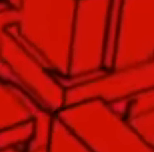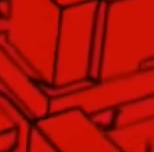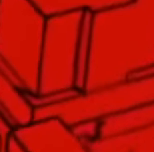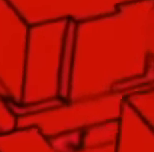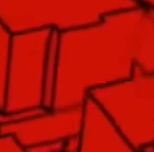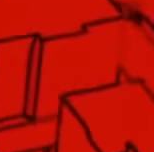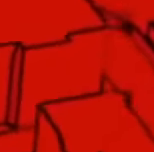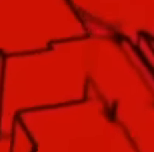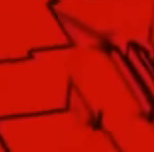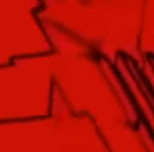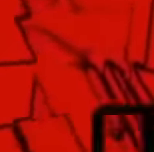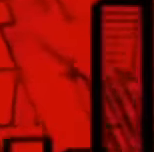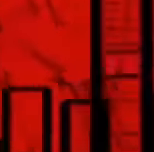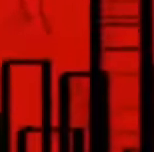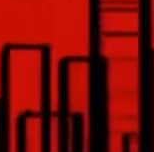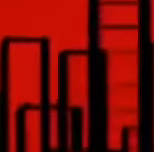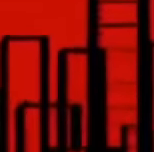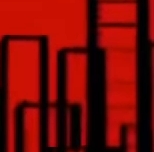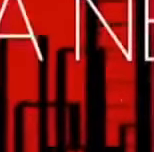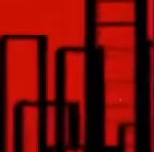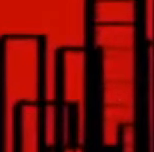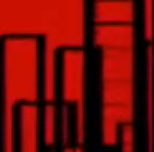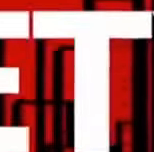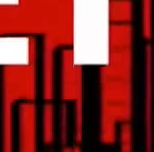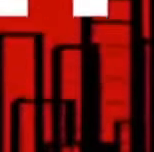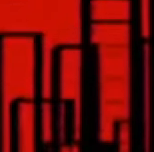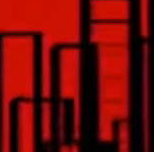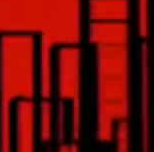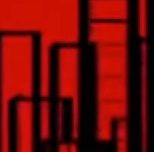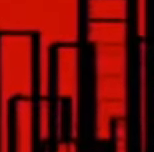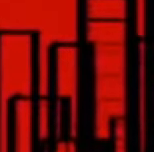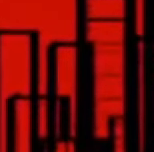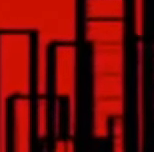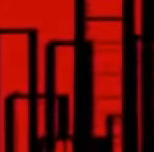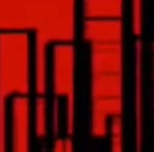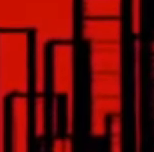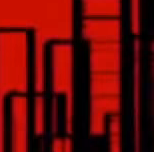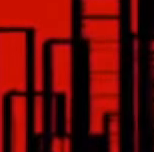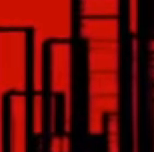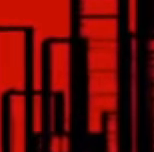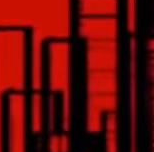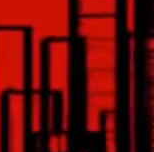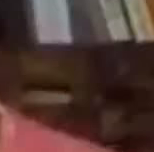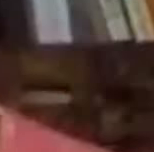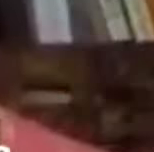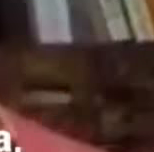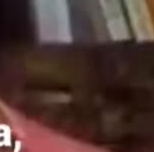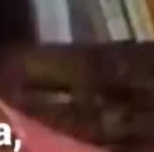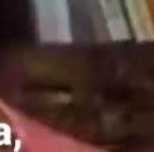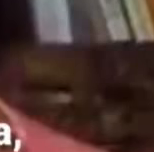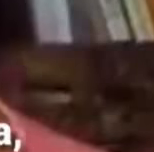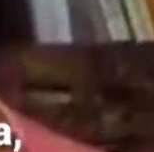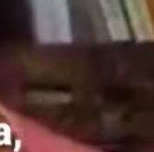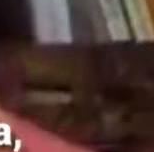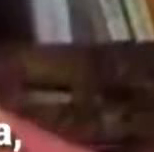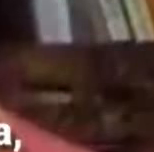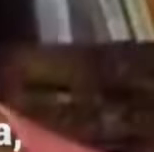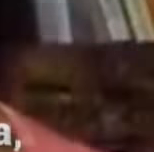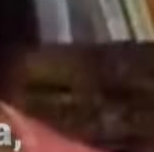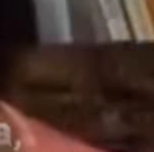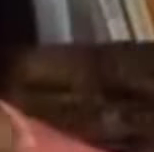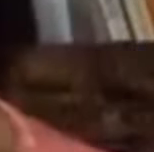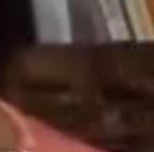kalsada at mga ospital. Bahagi ito ng pangako niyang bagong lipunan o new society. Yan ang fasad na ginawa